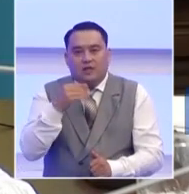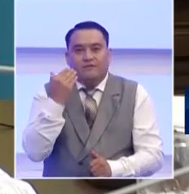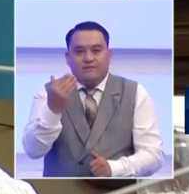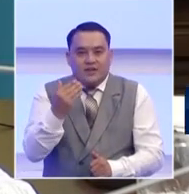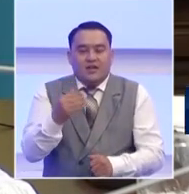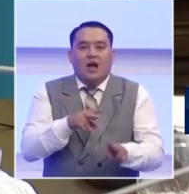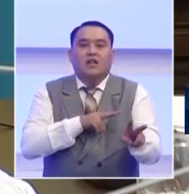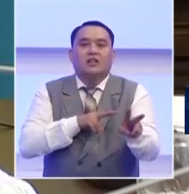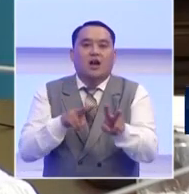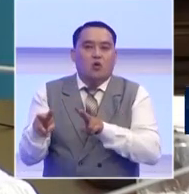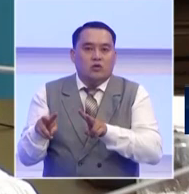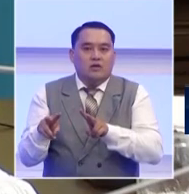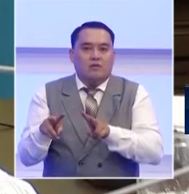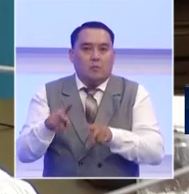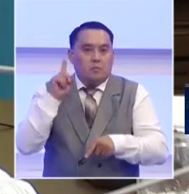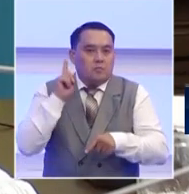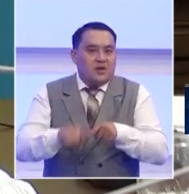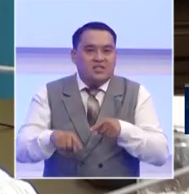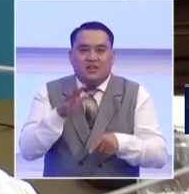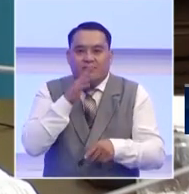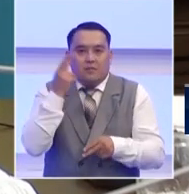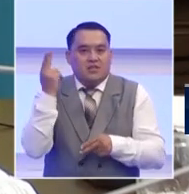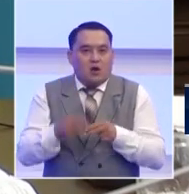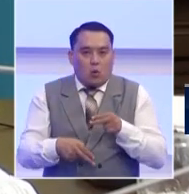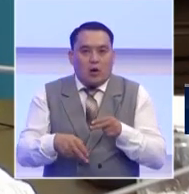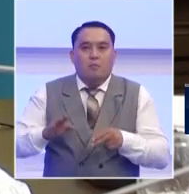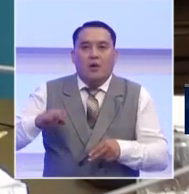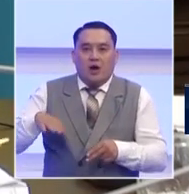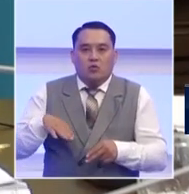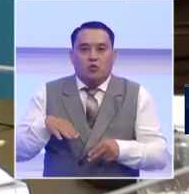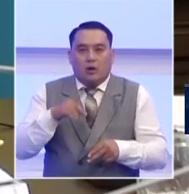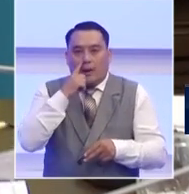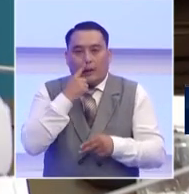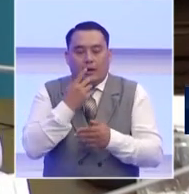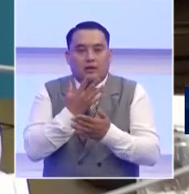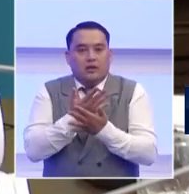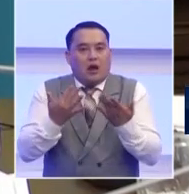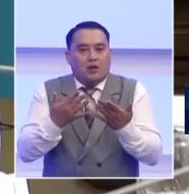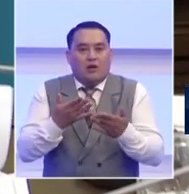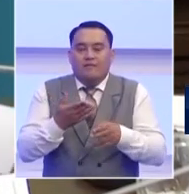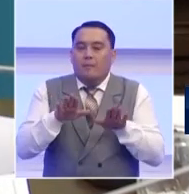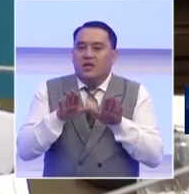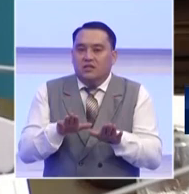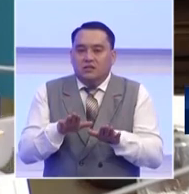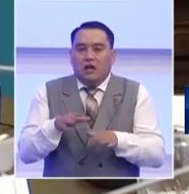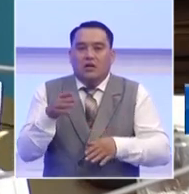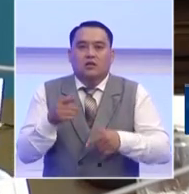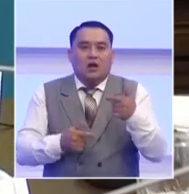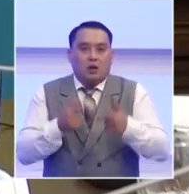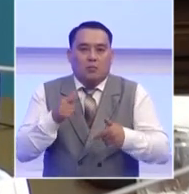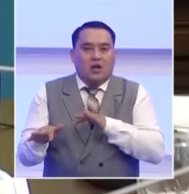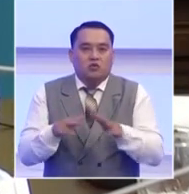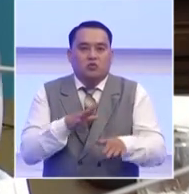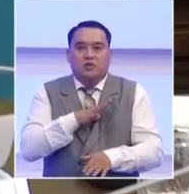итоге. Сейчас не заметите, как время пролетит. Слушай. Потом, видишь, в некоторых местах еще до сих пор тендерные процедуры не